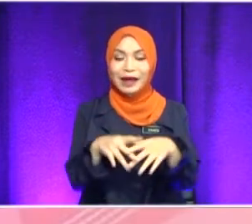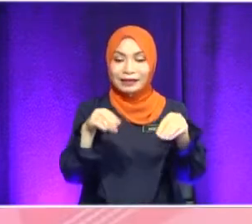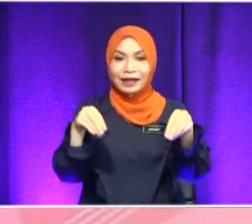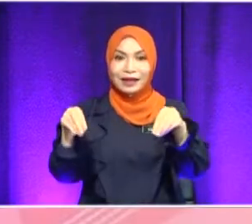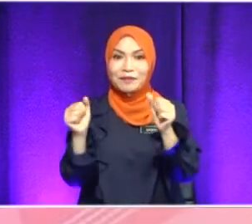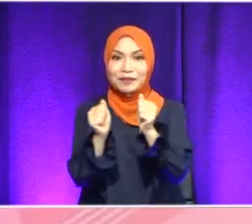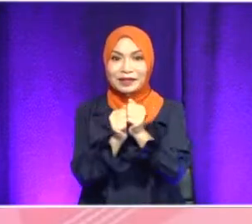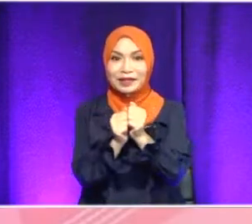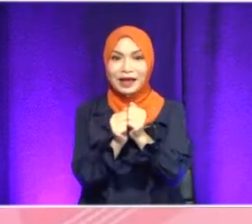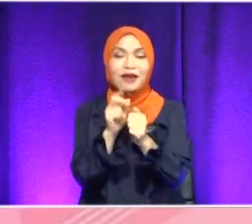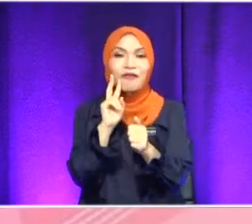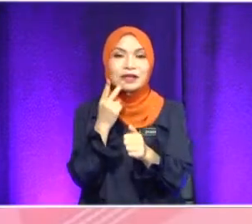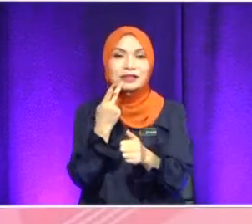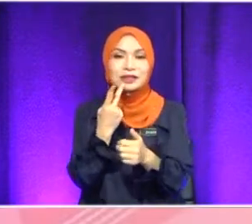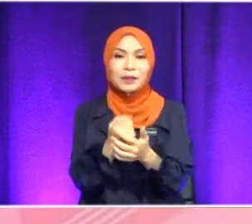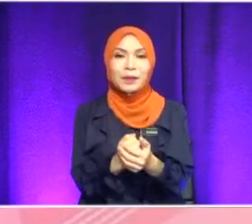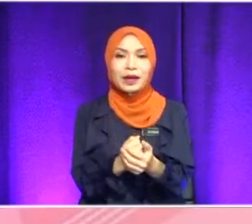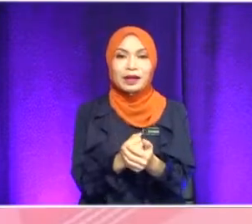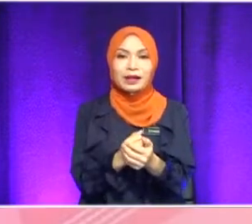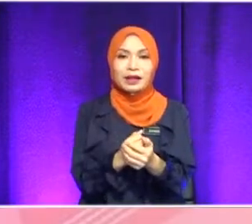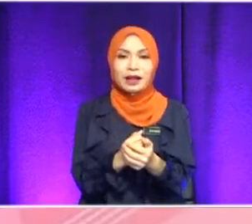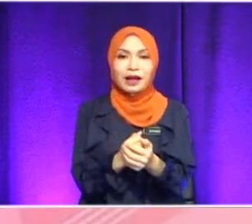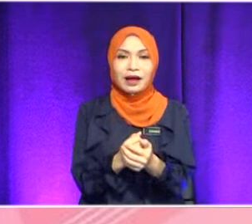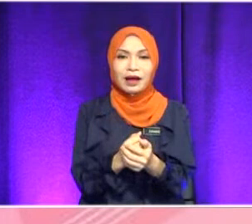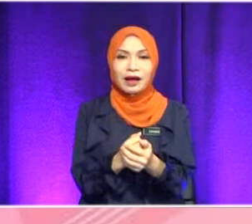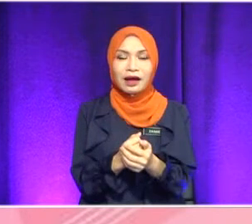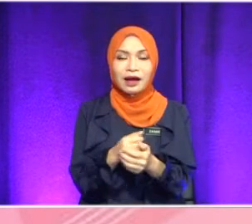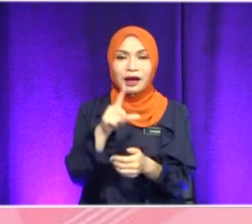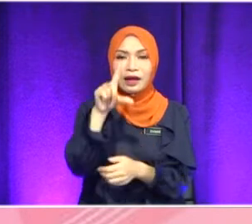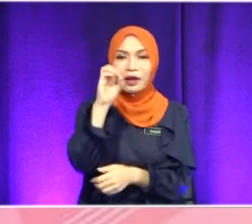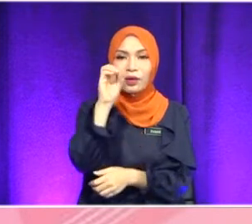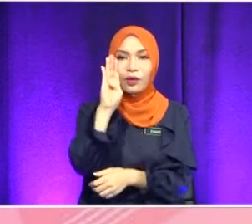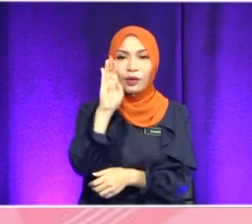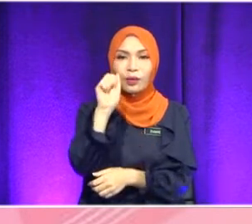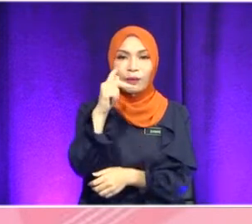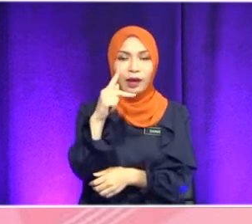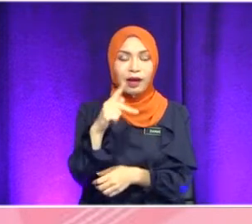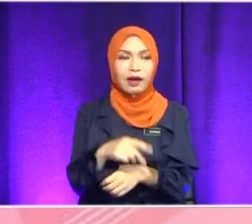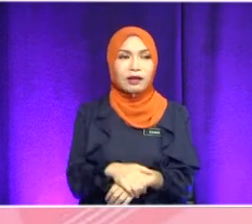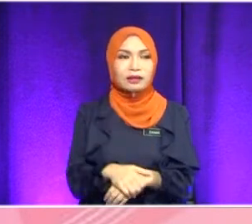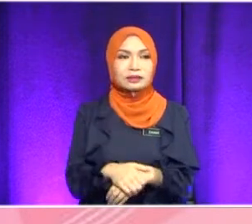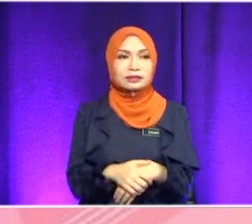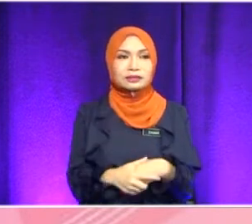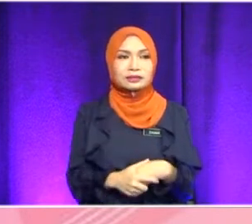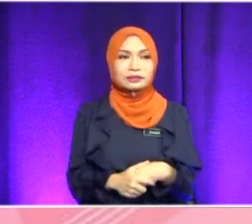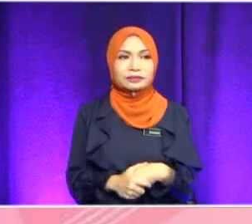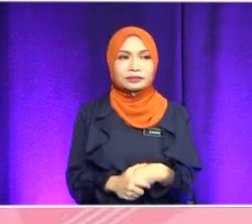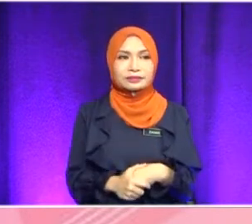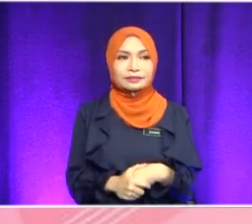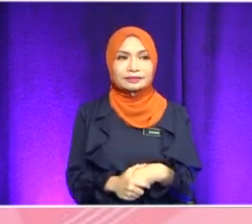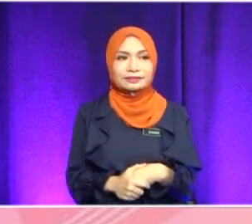Dewi kitaran tanaman begini ini akan diulang diulang jadi kandungan nitrogen dalam tanah tadi dapat